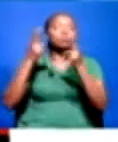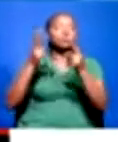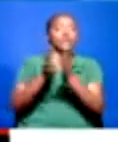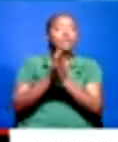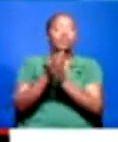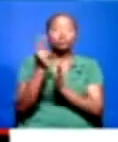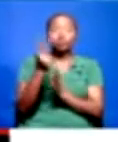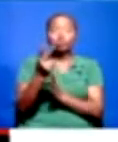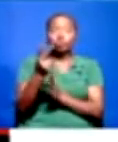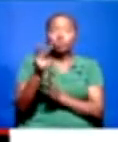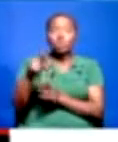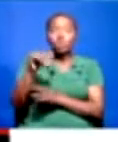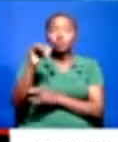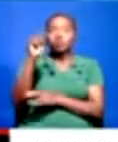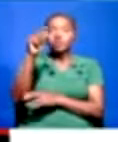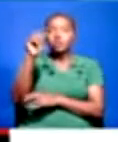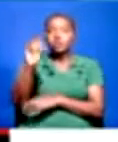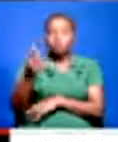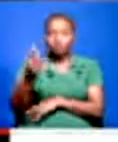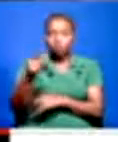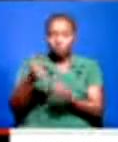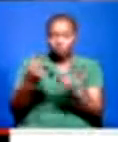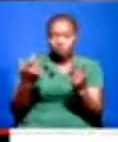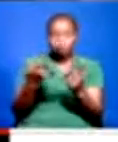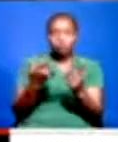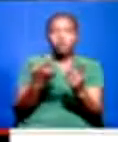mbili kutoka kwa washukiwa hao.